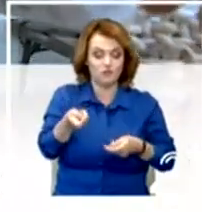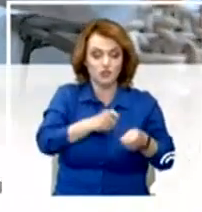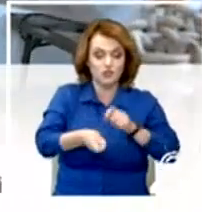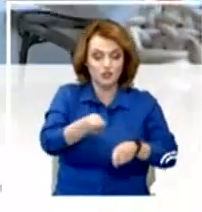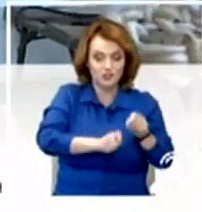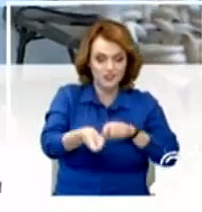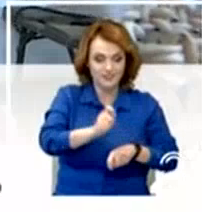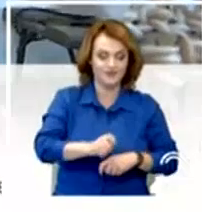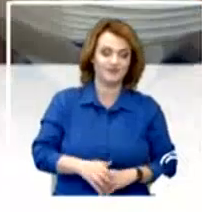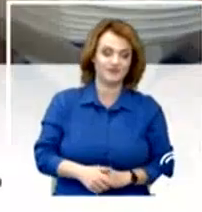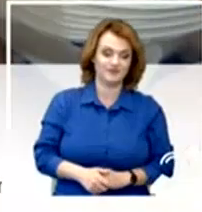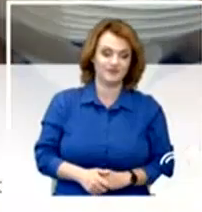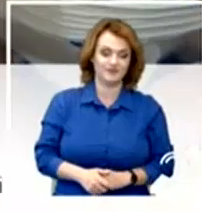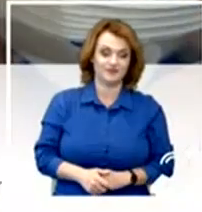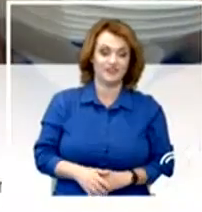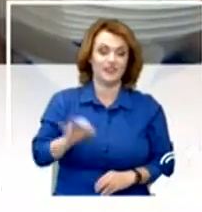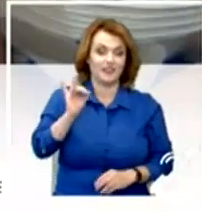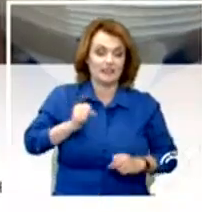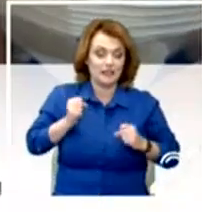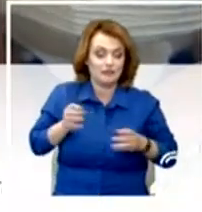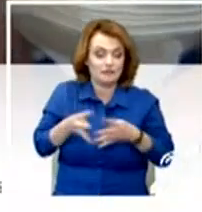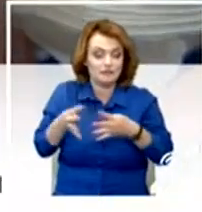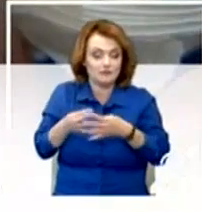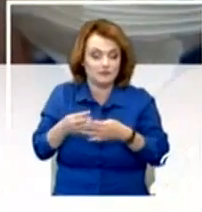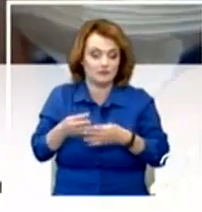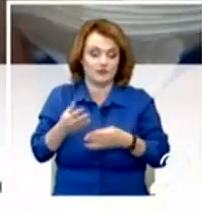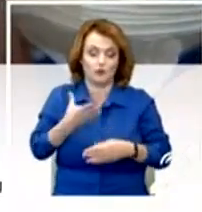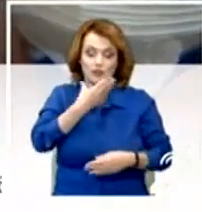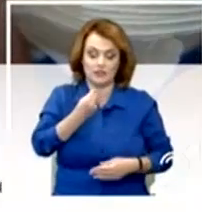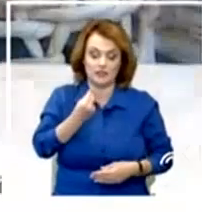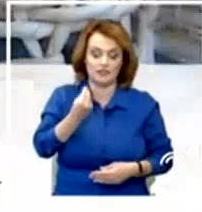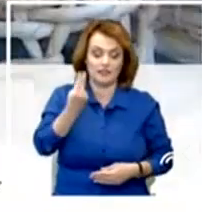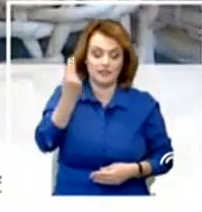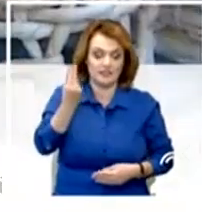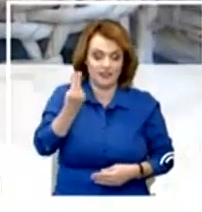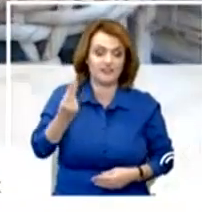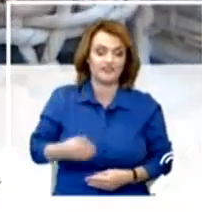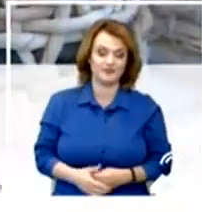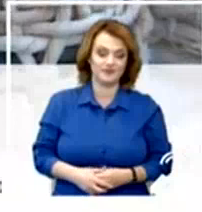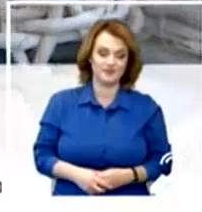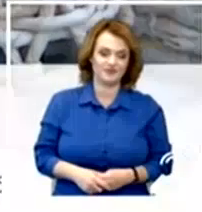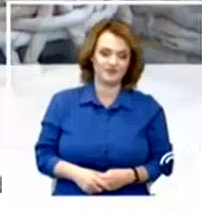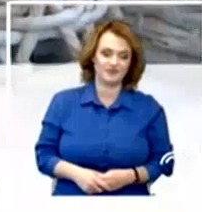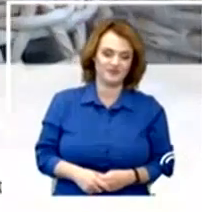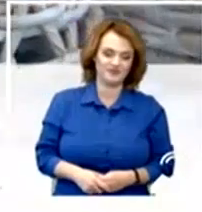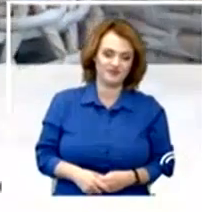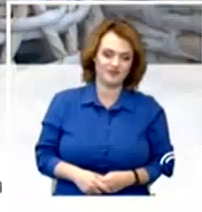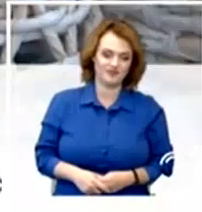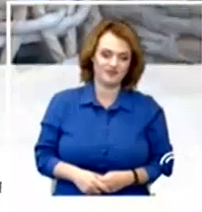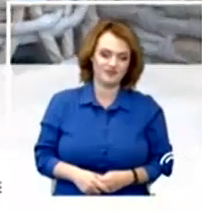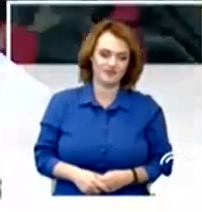lucrarea, să se combină. Colorăm cu coloranți naturali și obținem niște lucrări